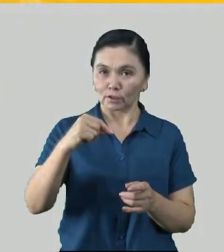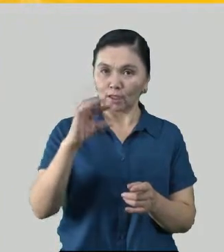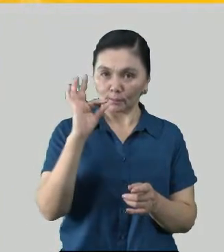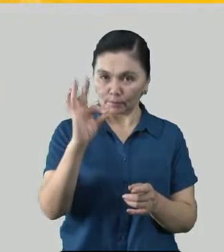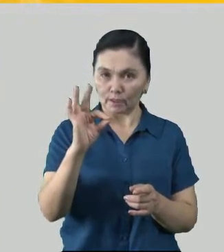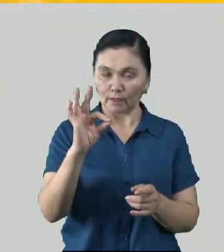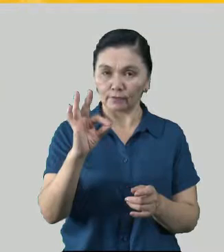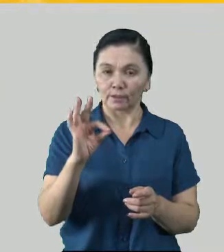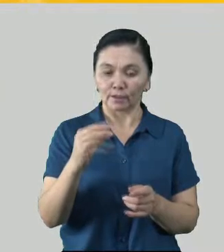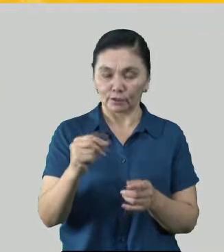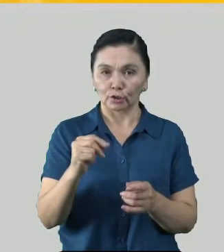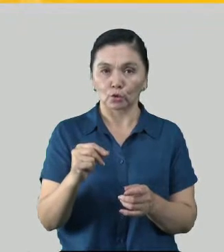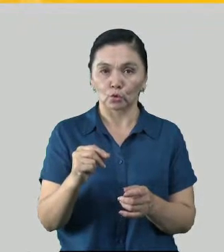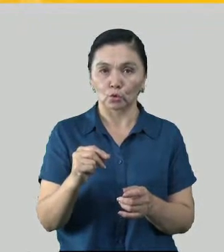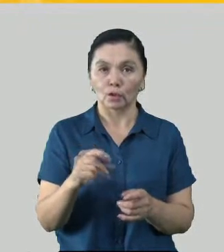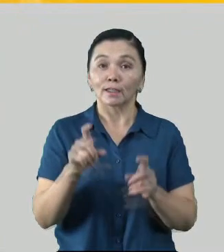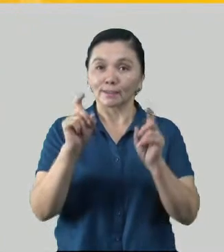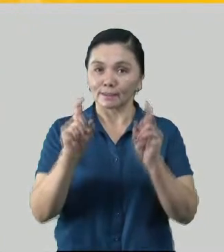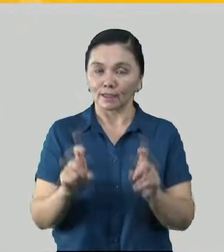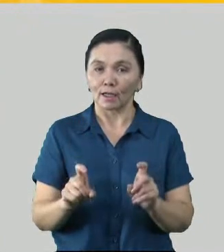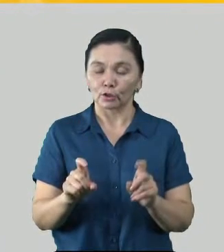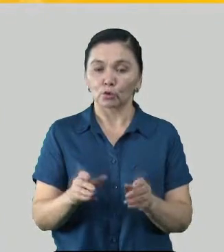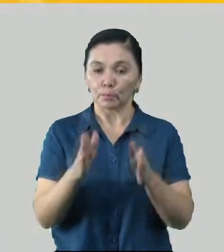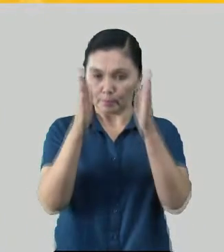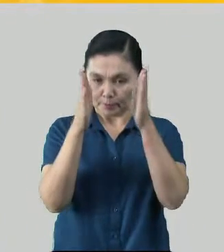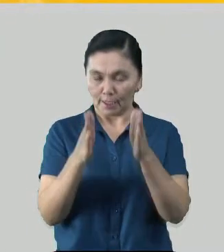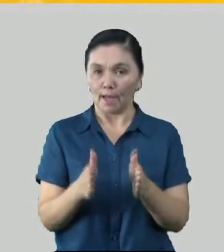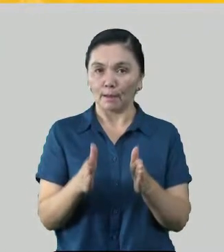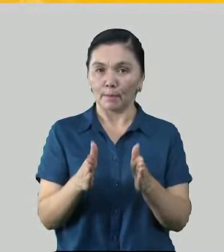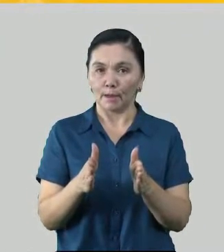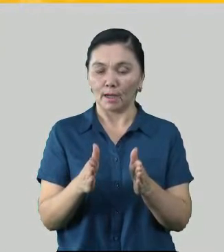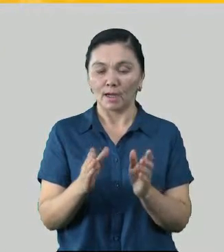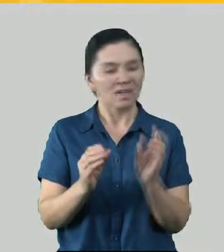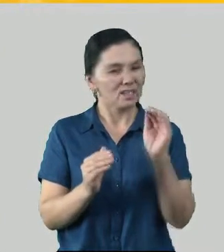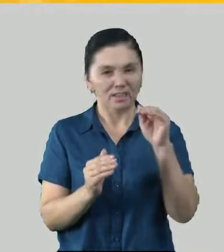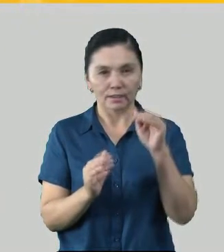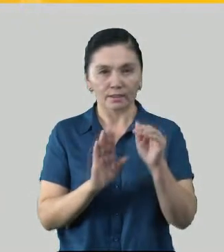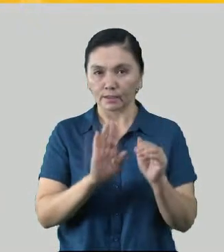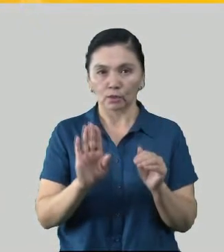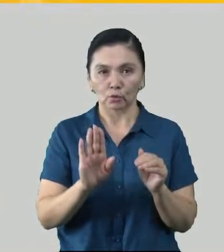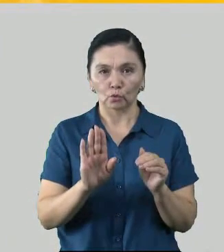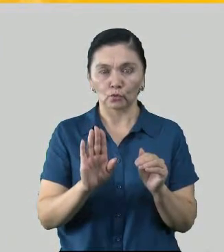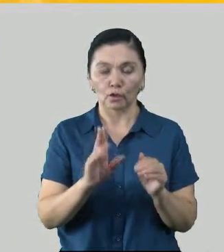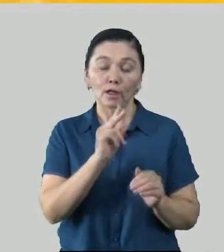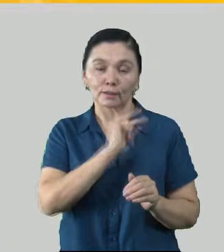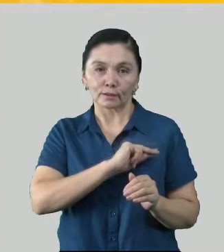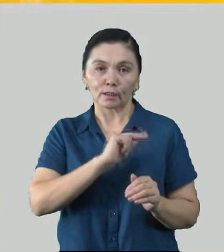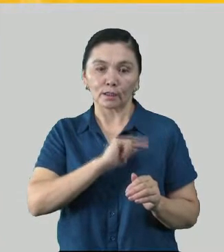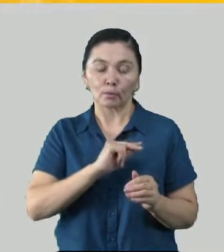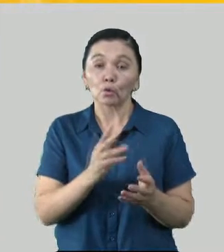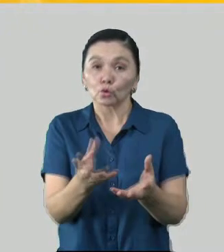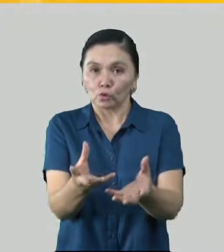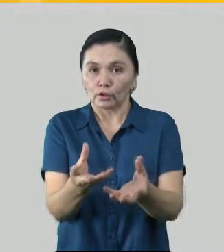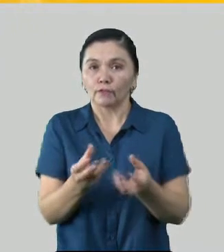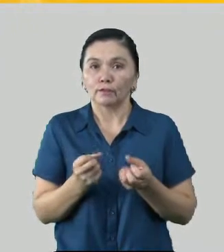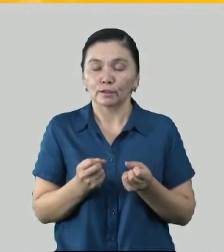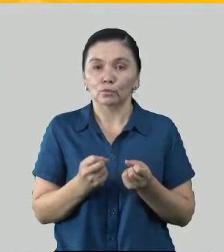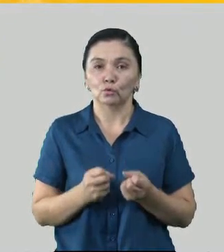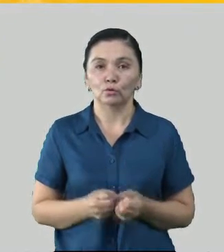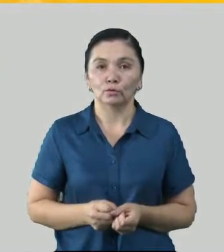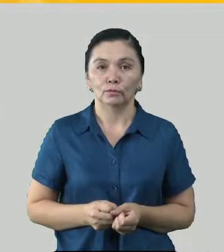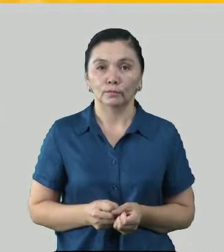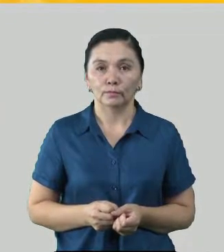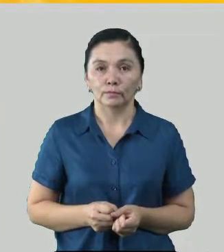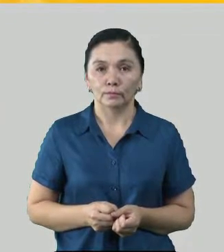держу. Сяду прямо, не согнусь, за работу я